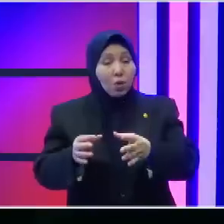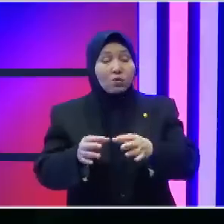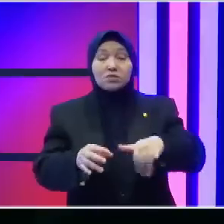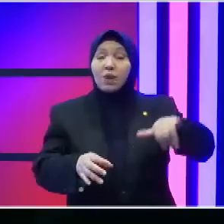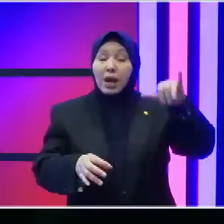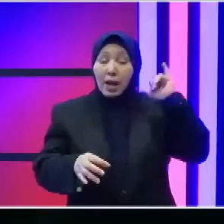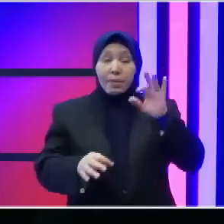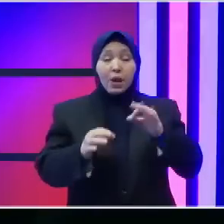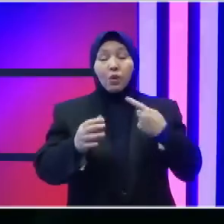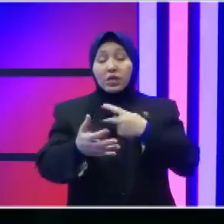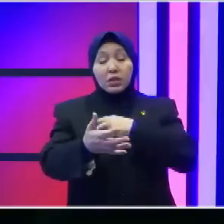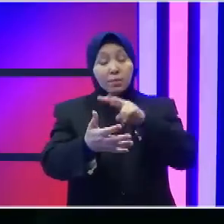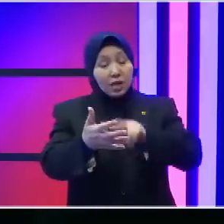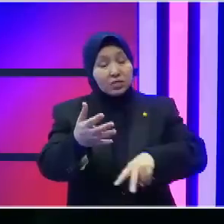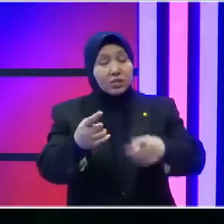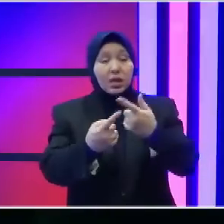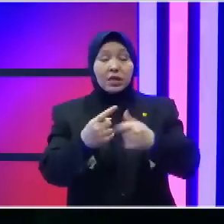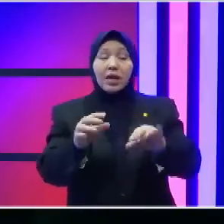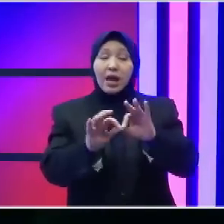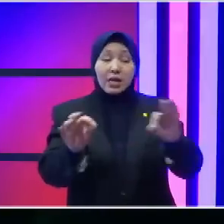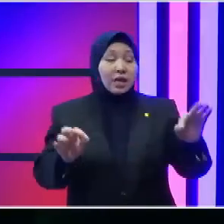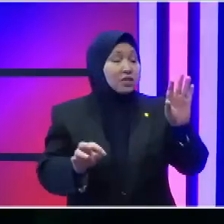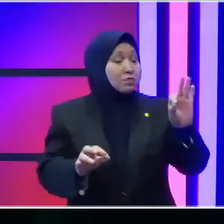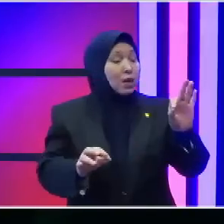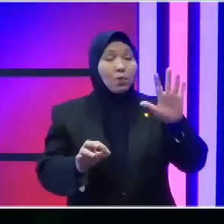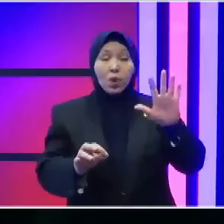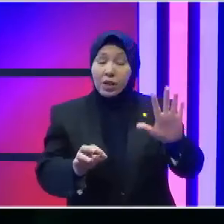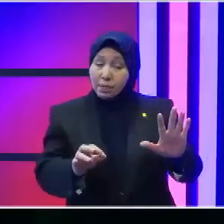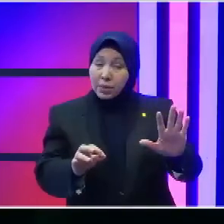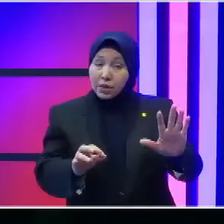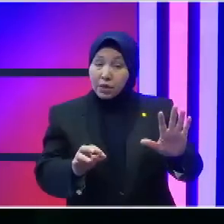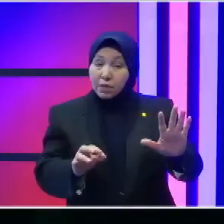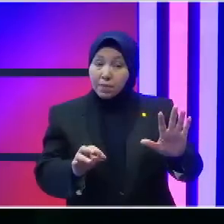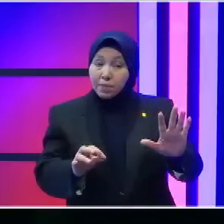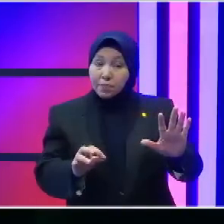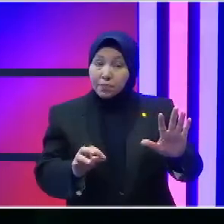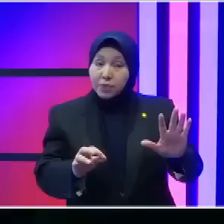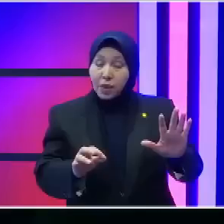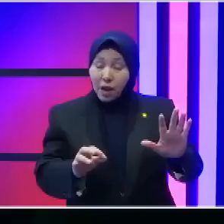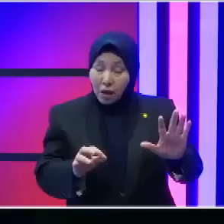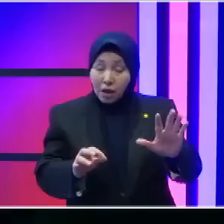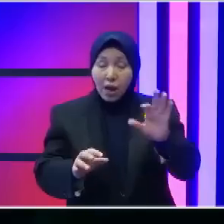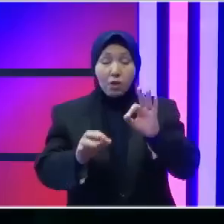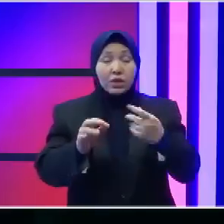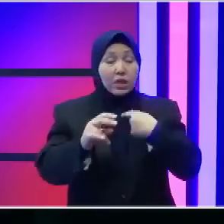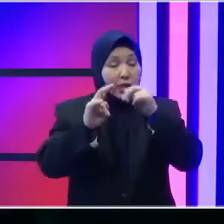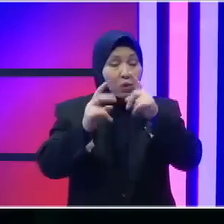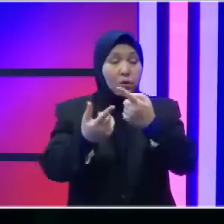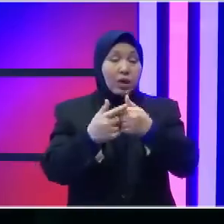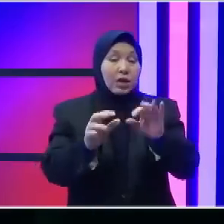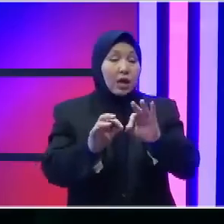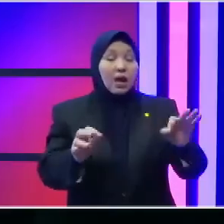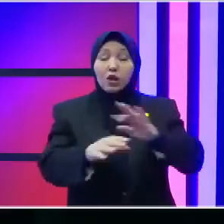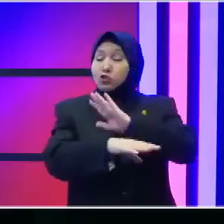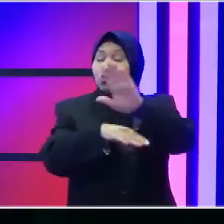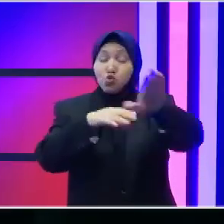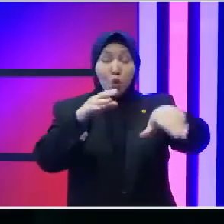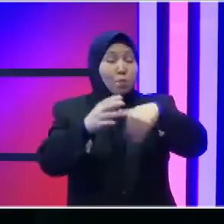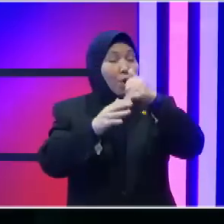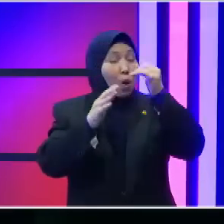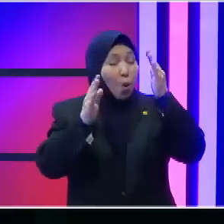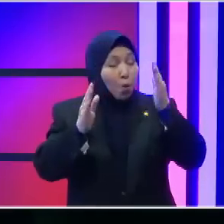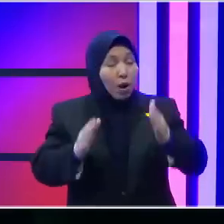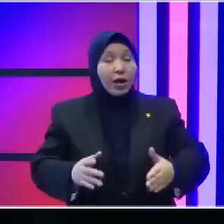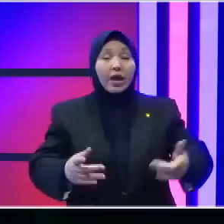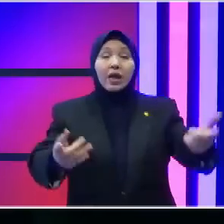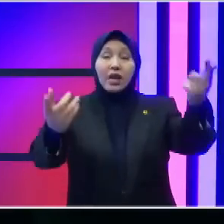baca daripada ayat yang ke-95, wa kulluhum atihi yaumal qiyamati farda, semua orang akan